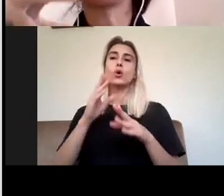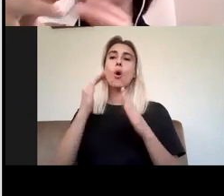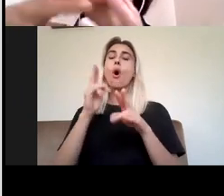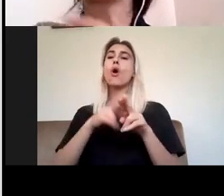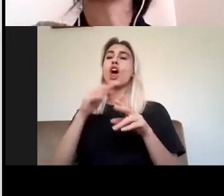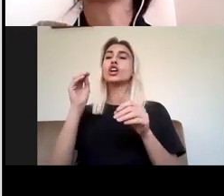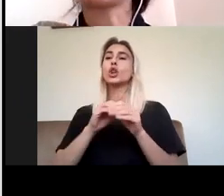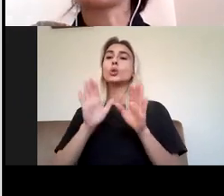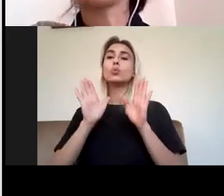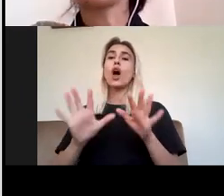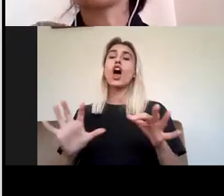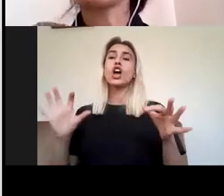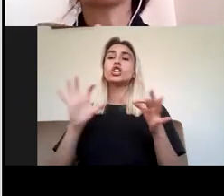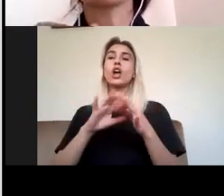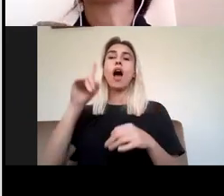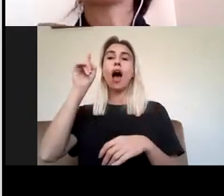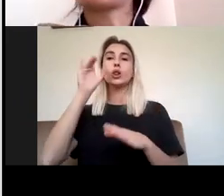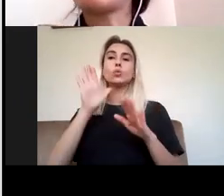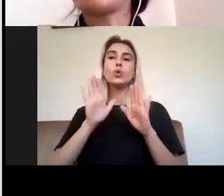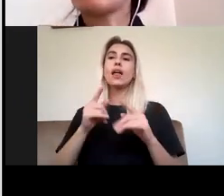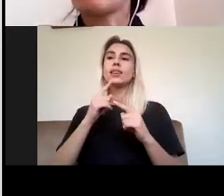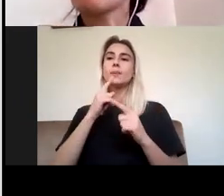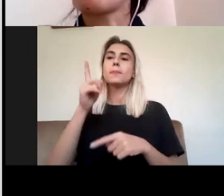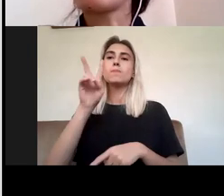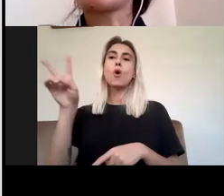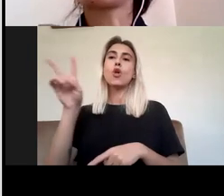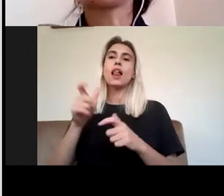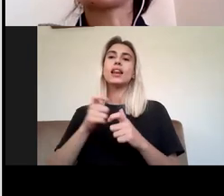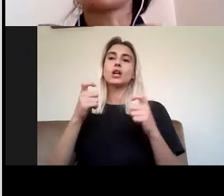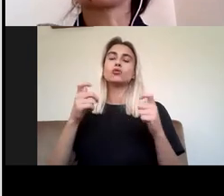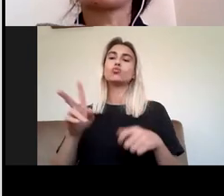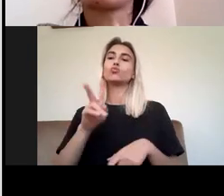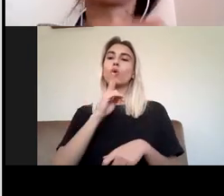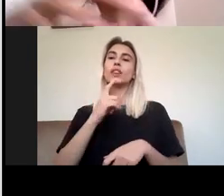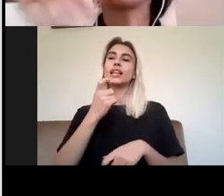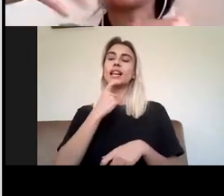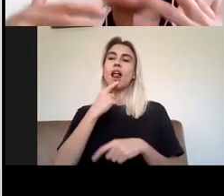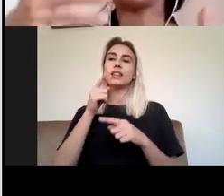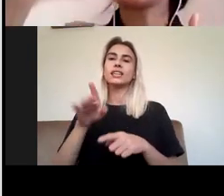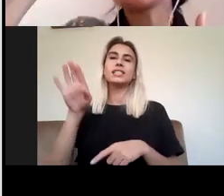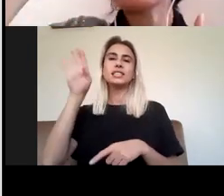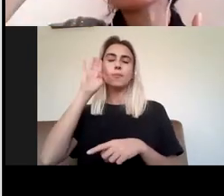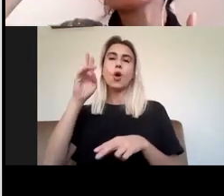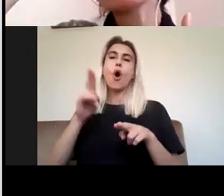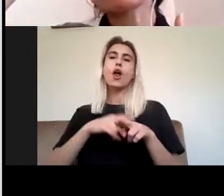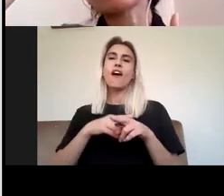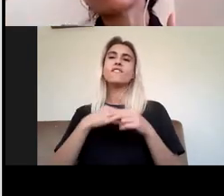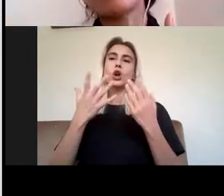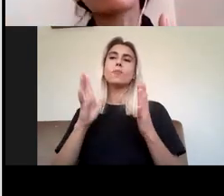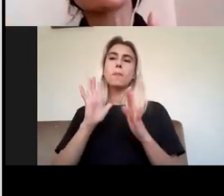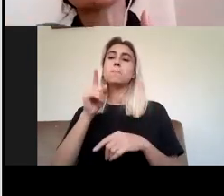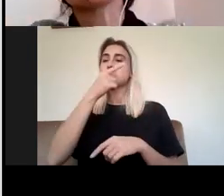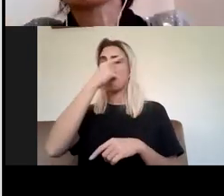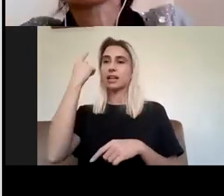durağa ilişkin akıllı duraklar dediğimiz bir model geliştiriliyor son yıllarda İstanbul'da. Yani İstanbul örnekleri veriyorum ama belki sizler